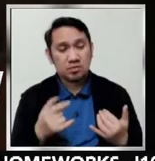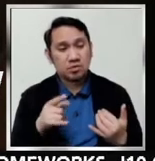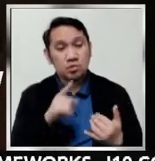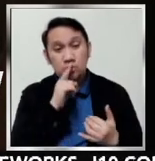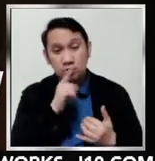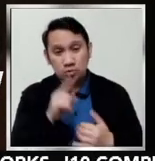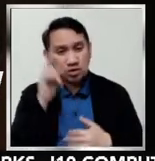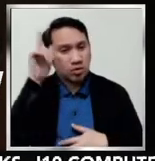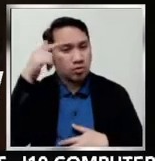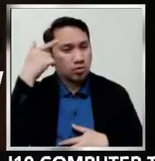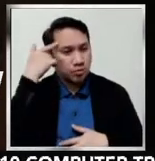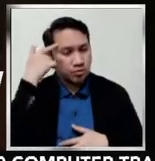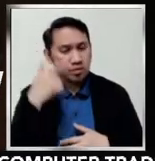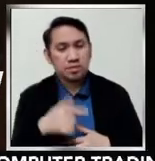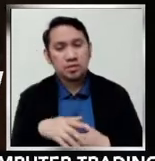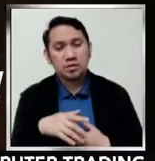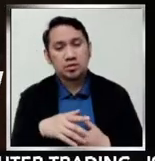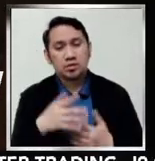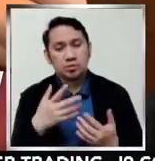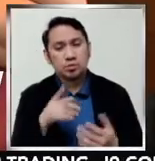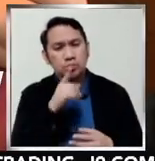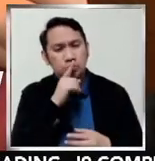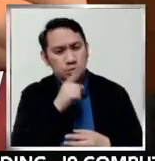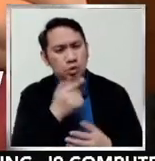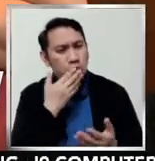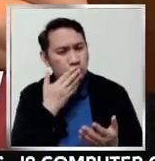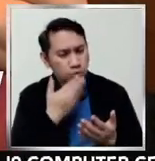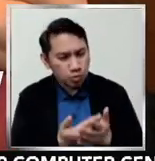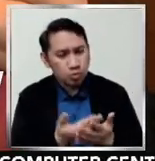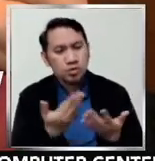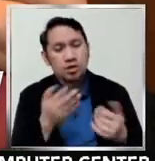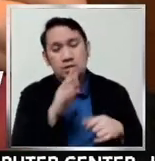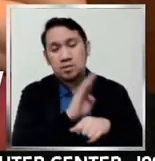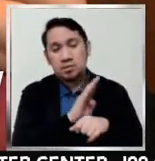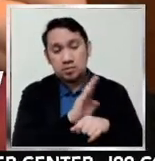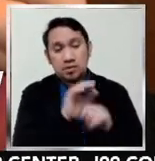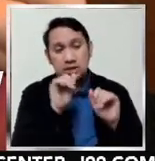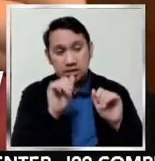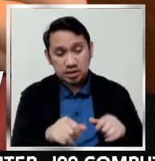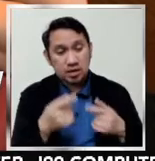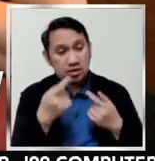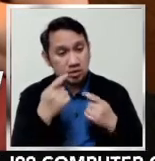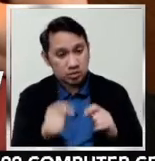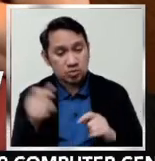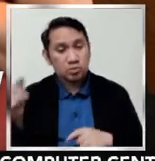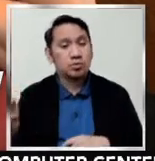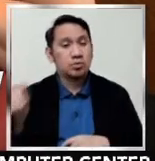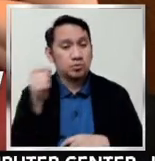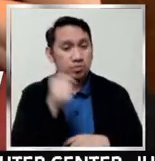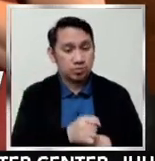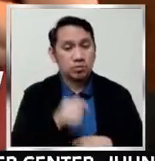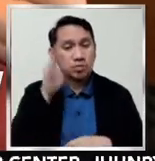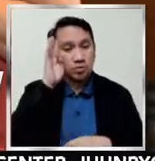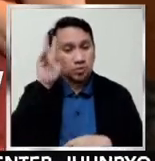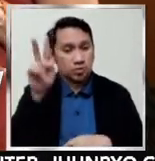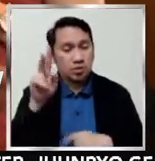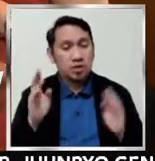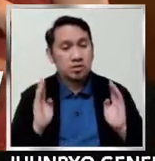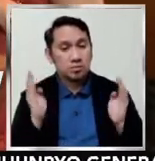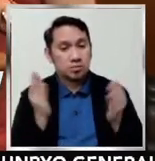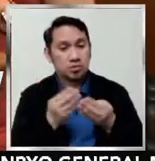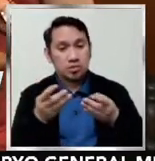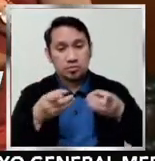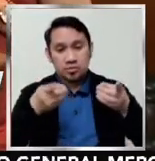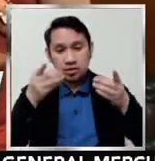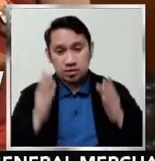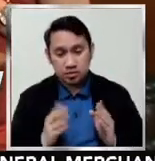sa investments at mapagkakatiwalaan ang itatalaga ng Pangulo bilang Board of Directors ng MIC. Pwede rin daw pumabor